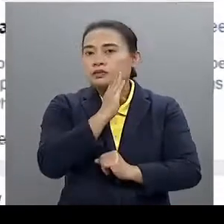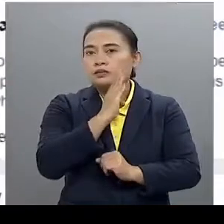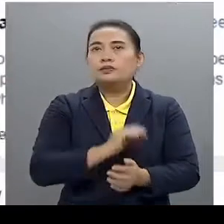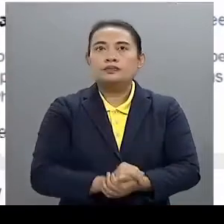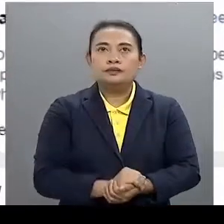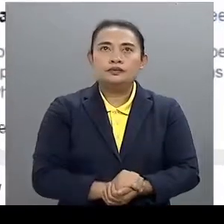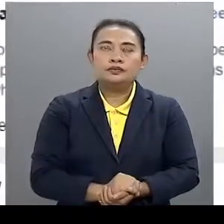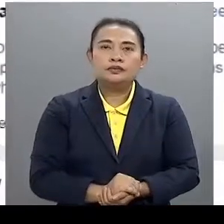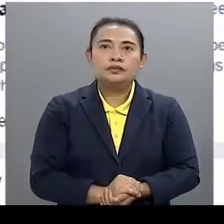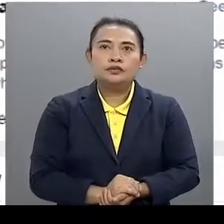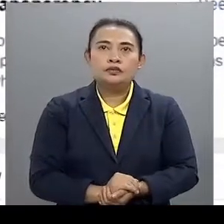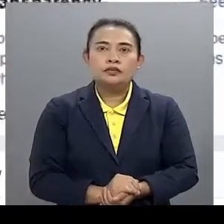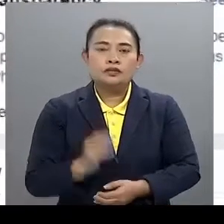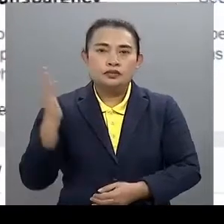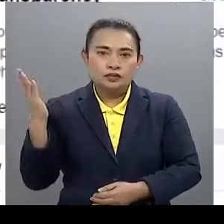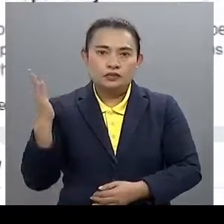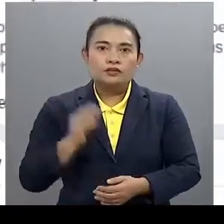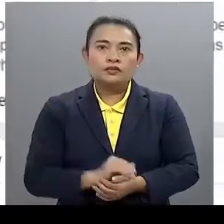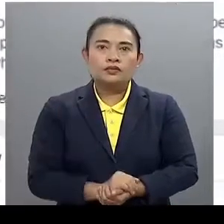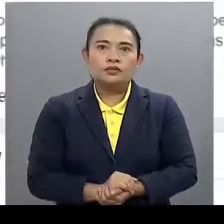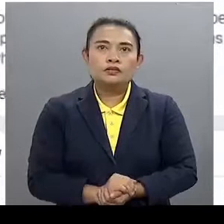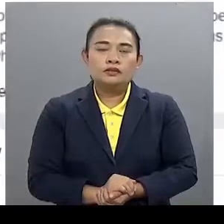มีความคืบหน้าเกร็งในช่อง Bright iran